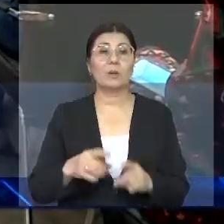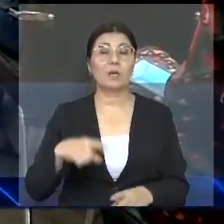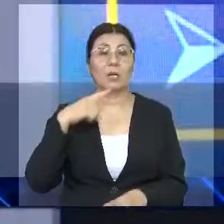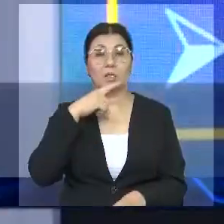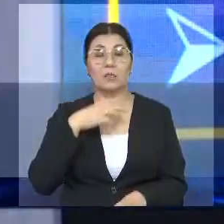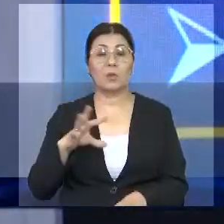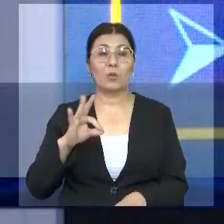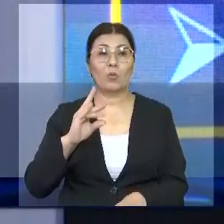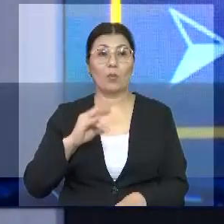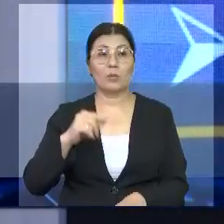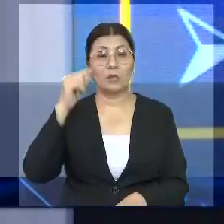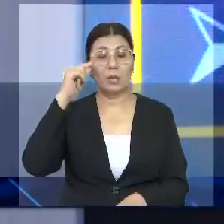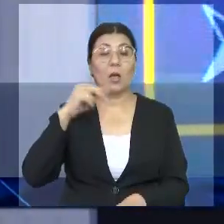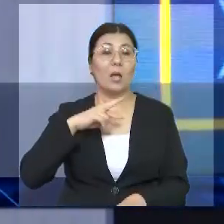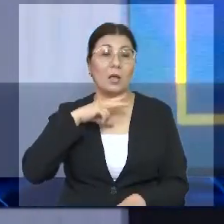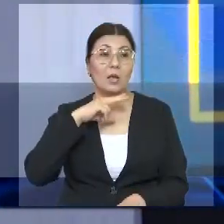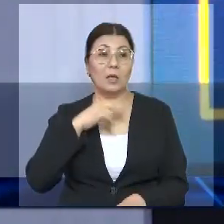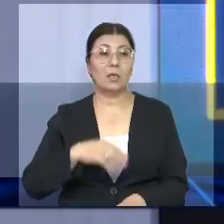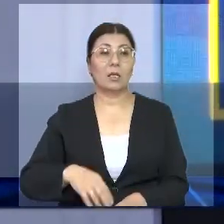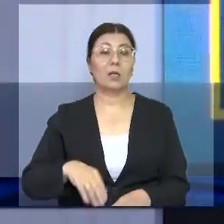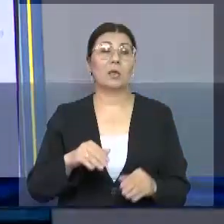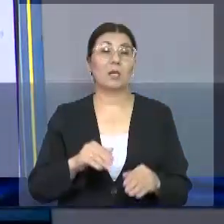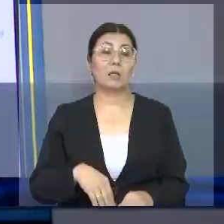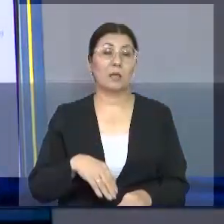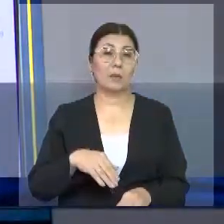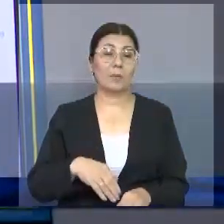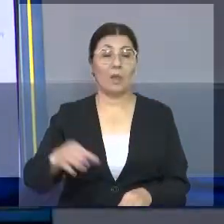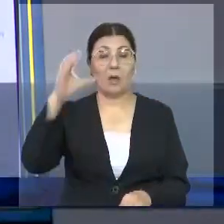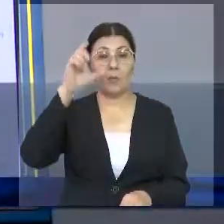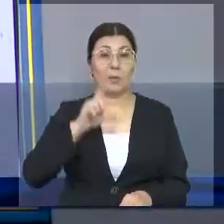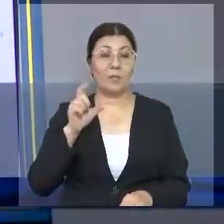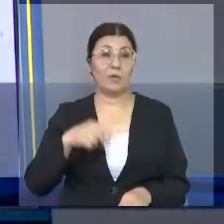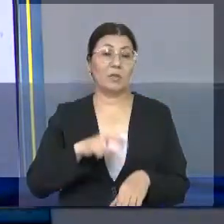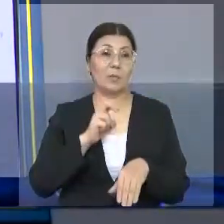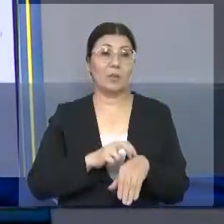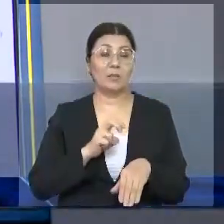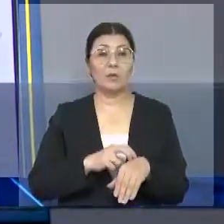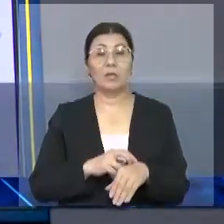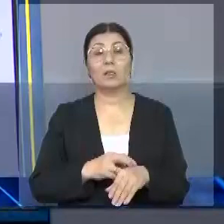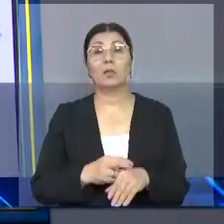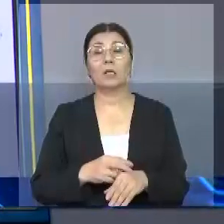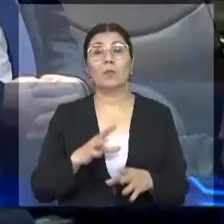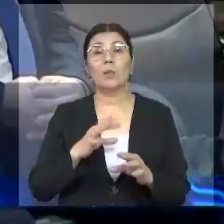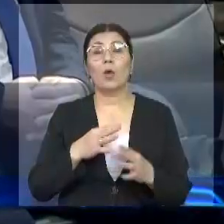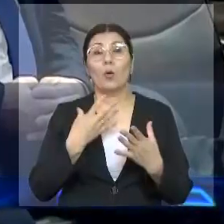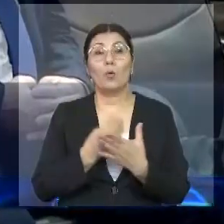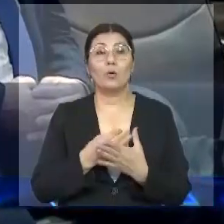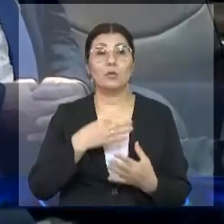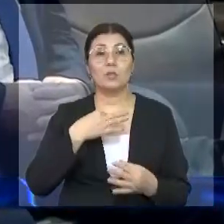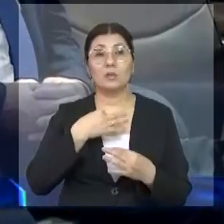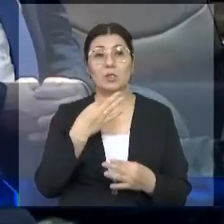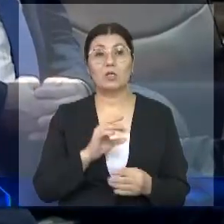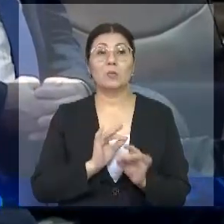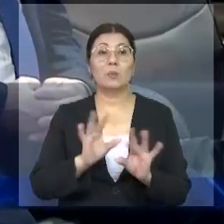Кореядан білікті мамандар, сондай-ақ елімізге белгілі профессорлар мен жоғары санатты дәрігерлер баяндама оқып, өз тәжірибелерімен бөлісті.